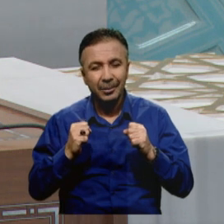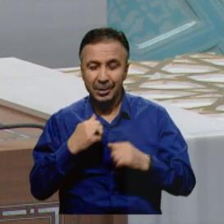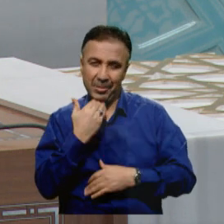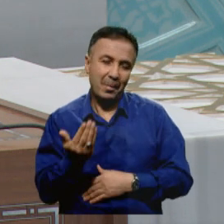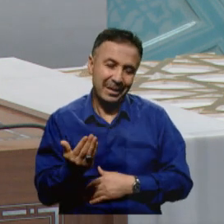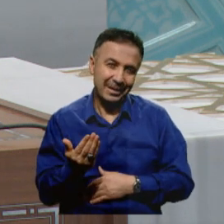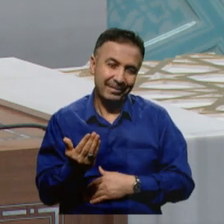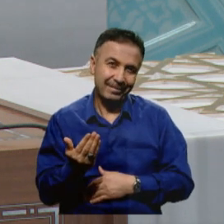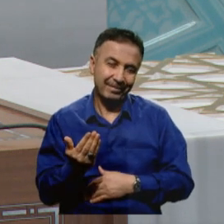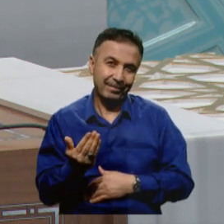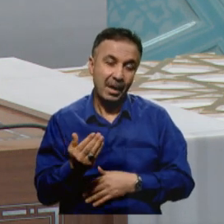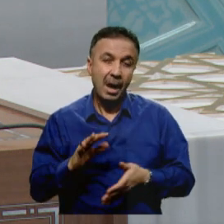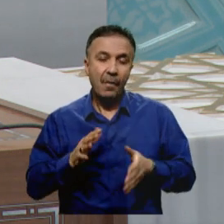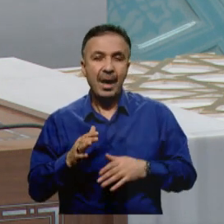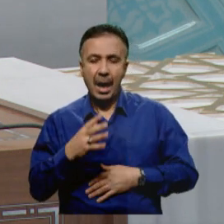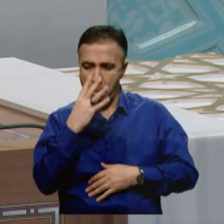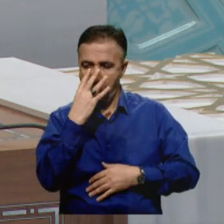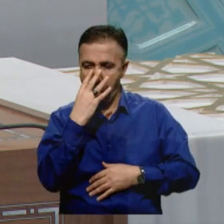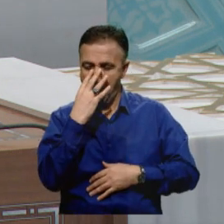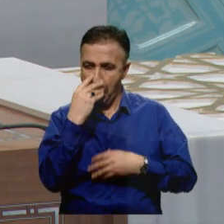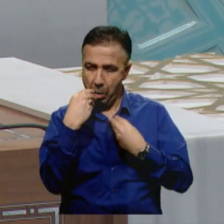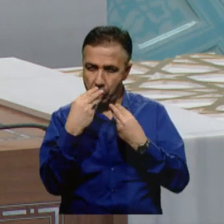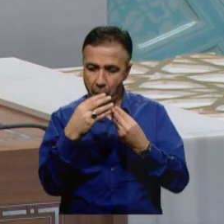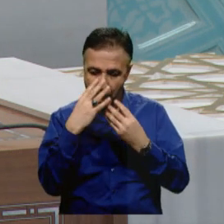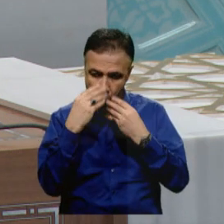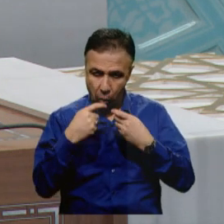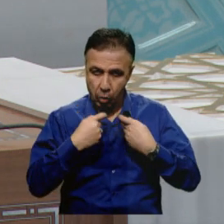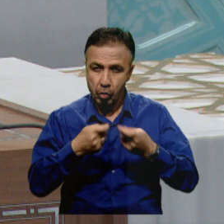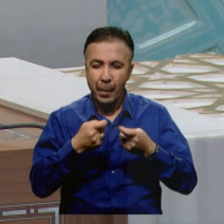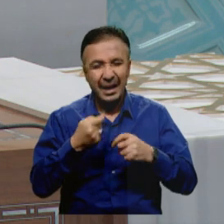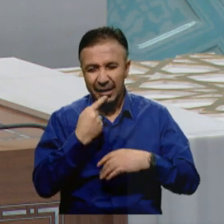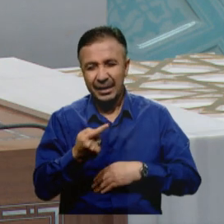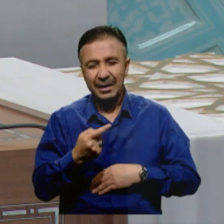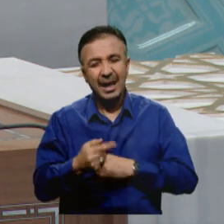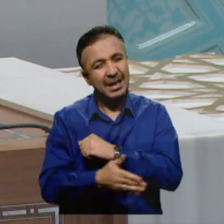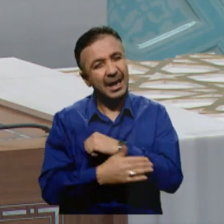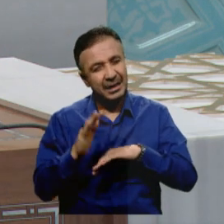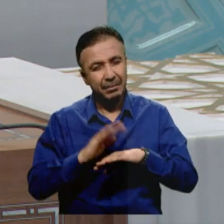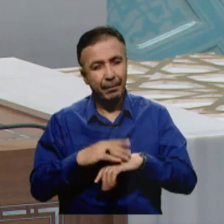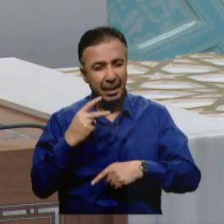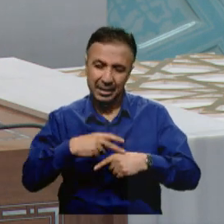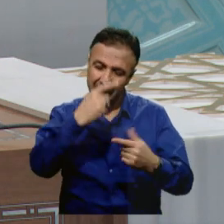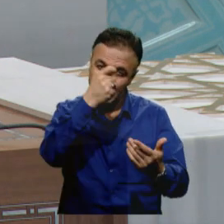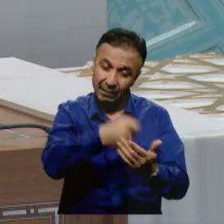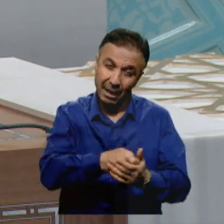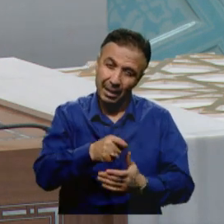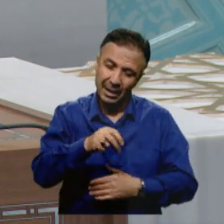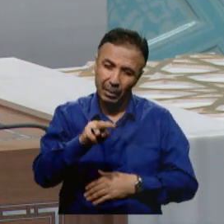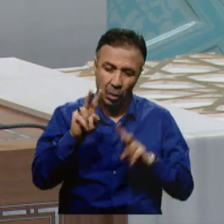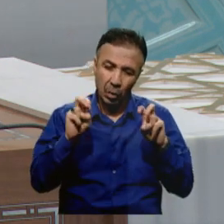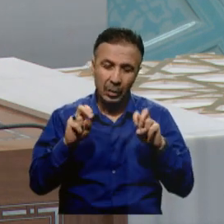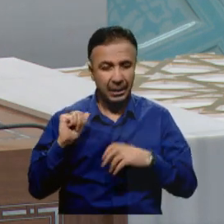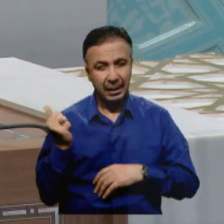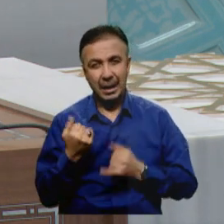işte cömert desinler diye hayır yapmak, hasenet yapmak, zekat vermek, bu gibi konularda değerli